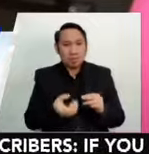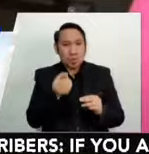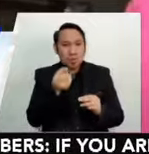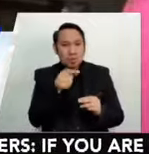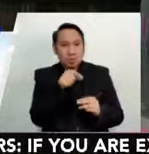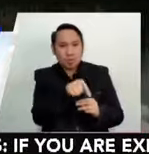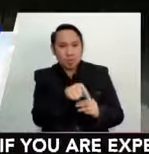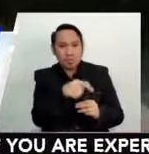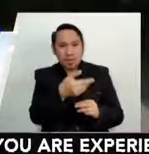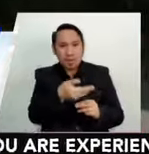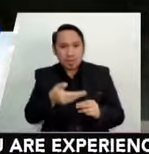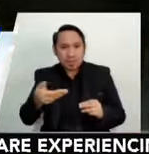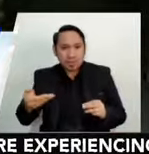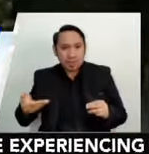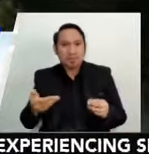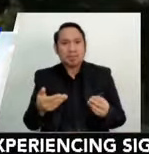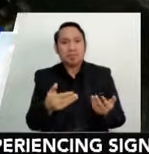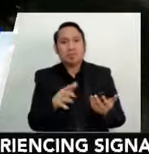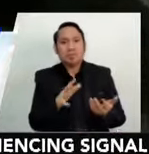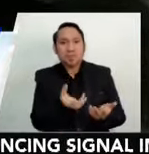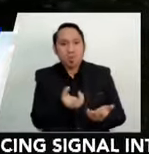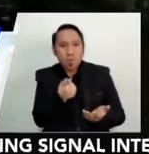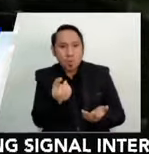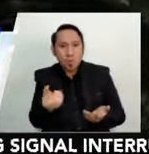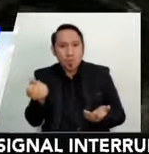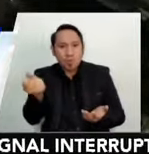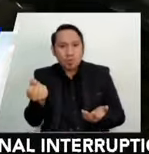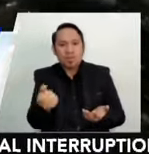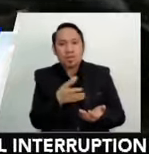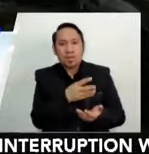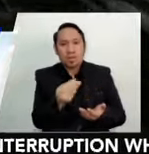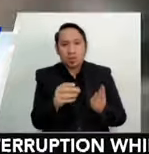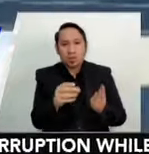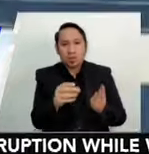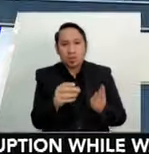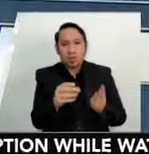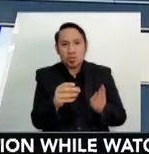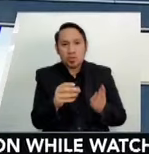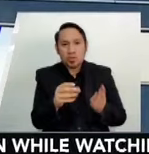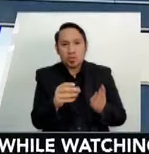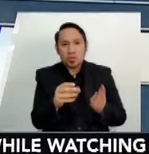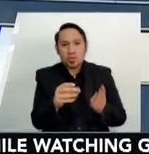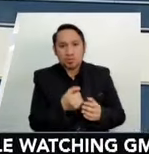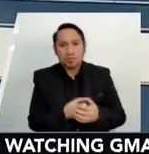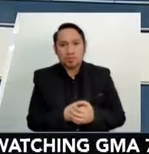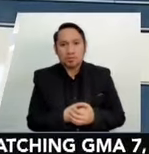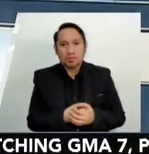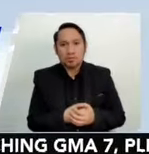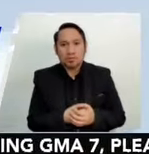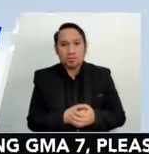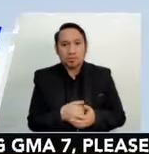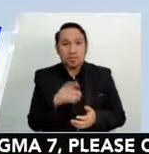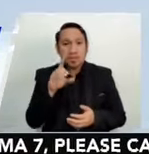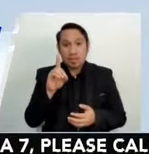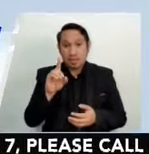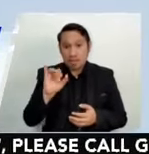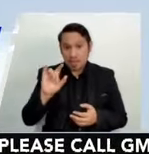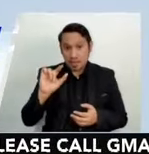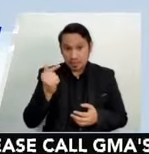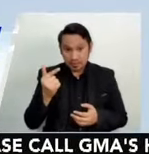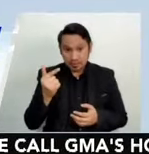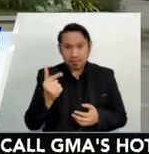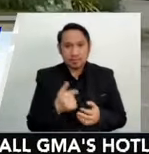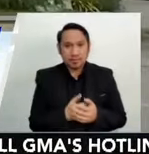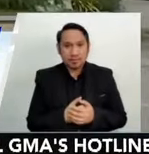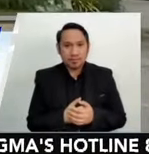Technology, buong compound, maging ang mga sasakyang nadatnan sugar. Ang Department of Interior and Local Government o